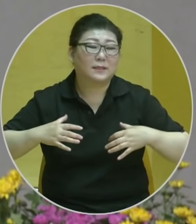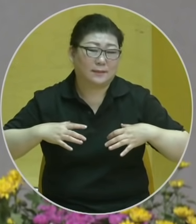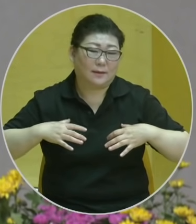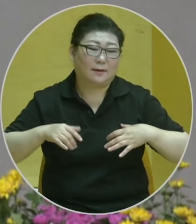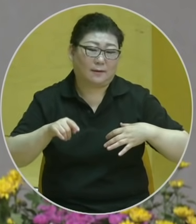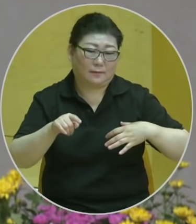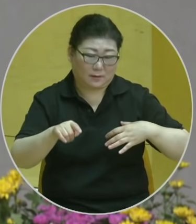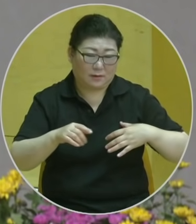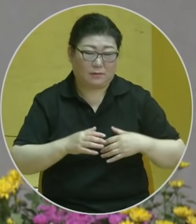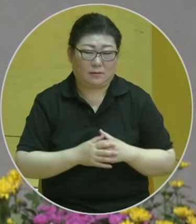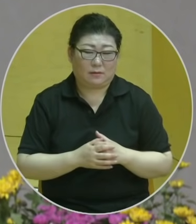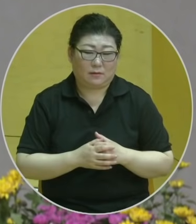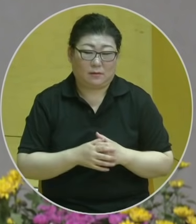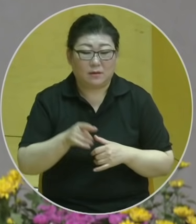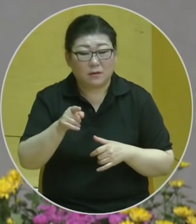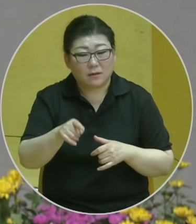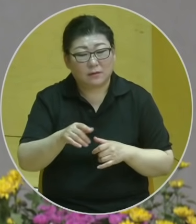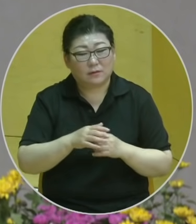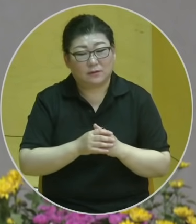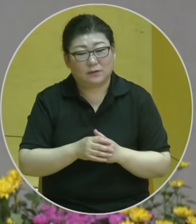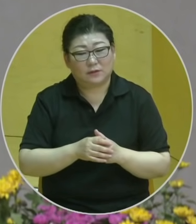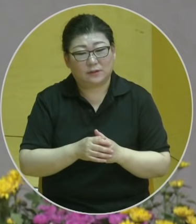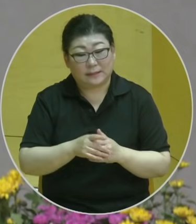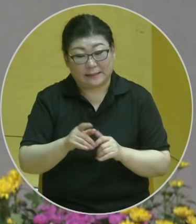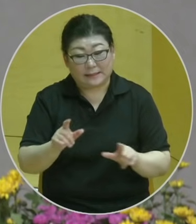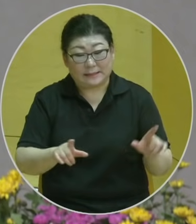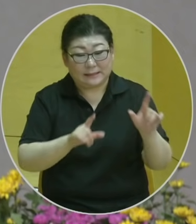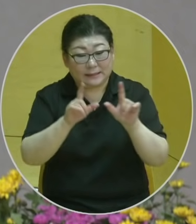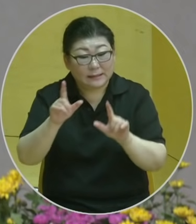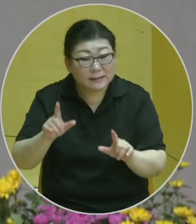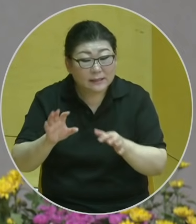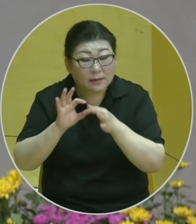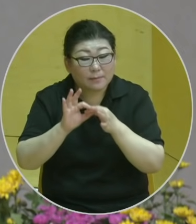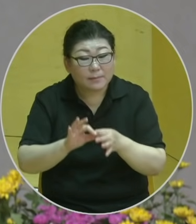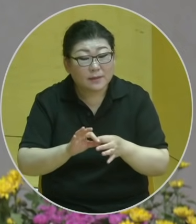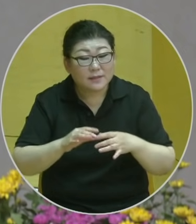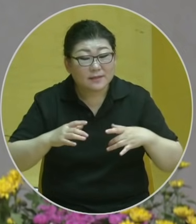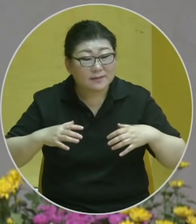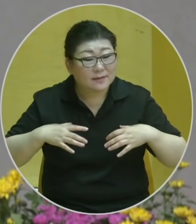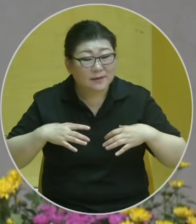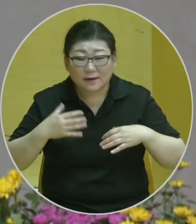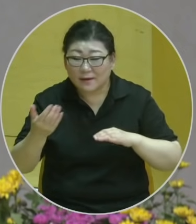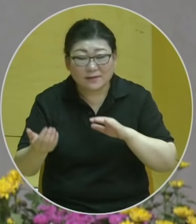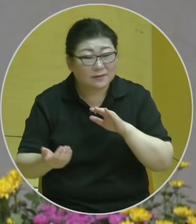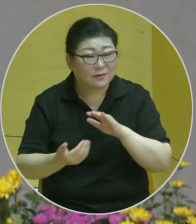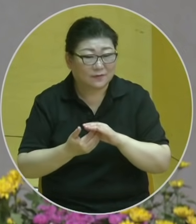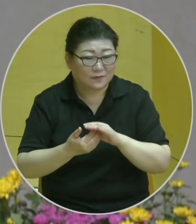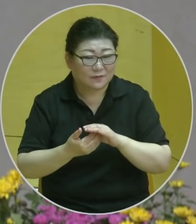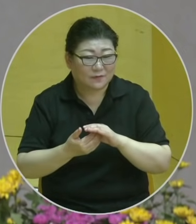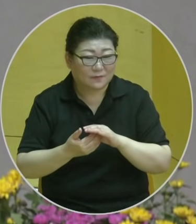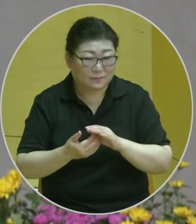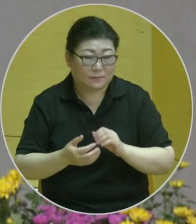이것이야말로 우리가 이 땅을 살면서 자랑해야 될 중요한 자랑거리가 아닐까요?